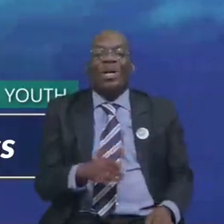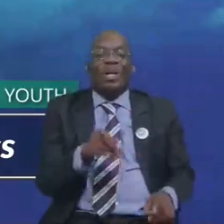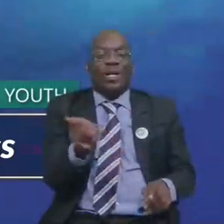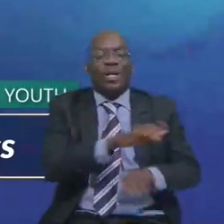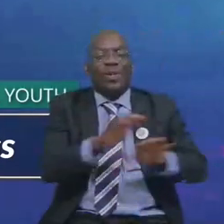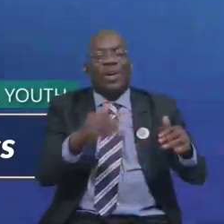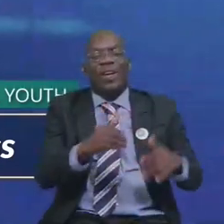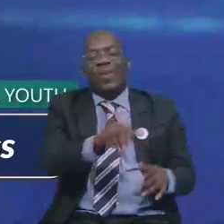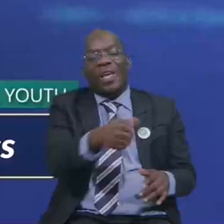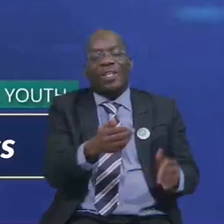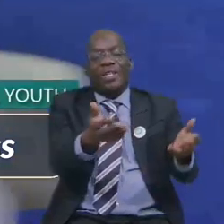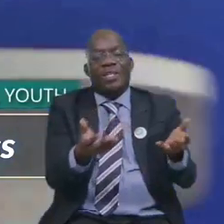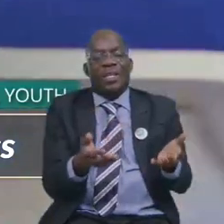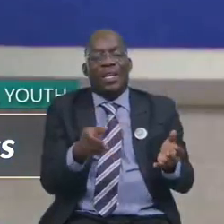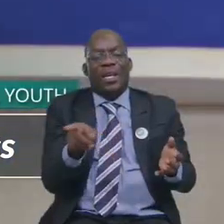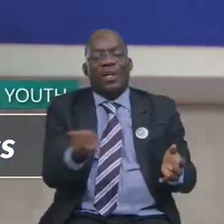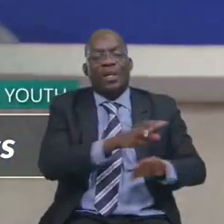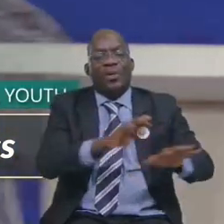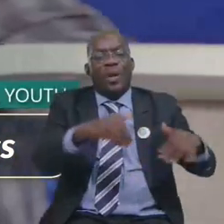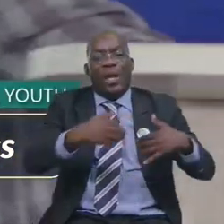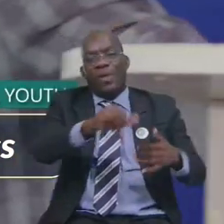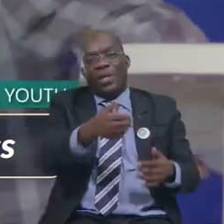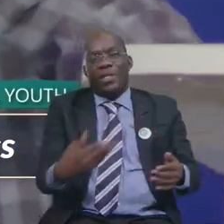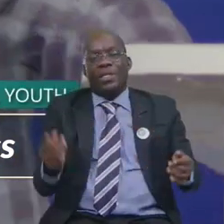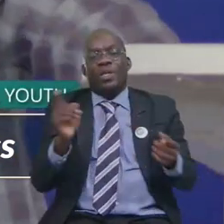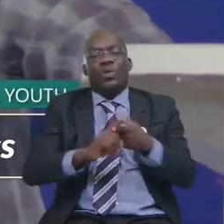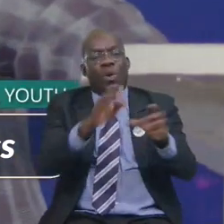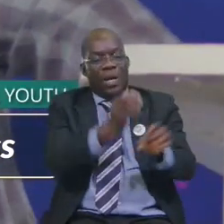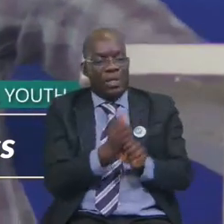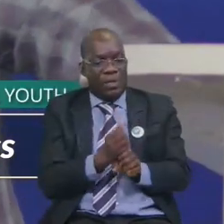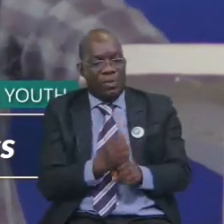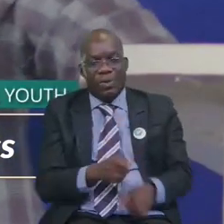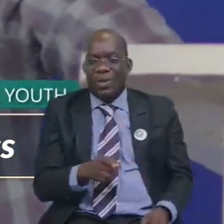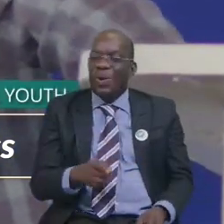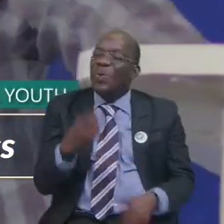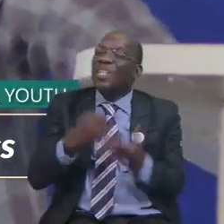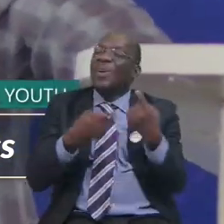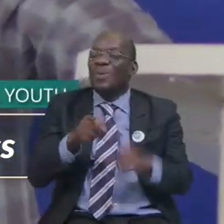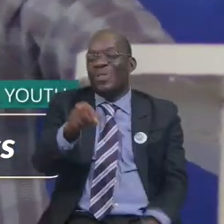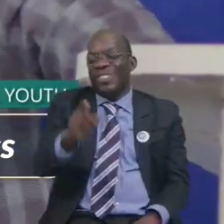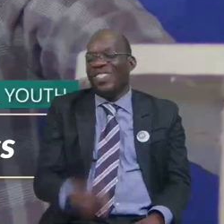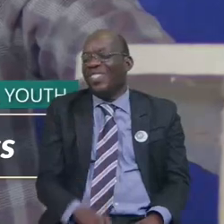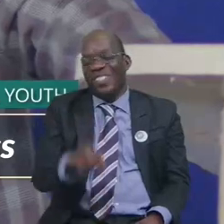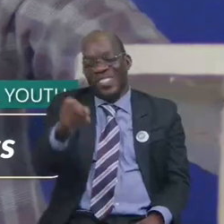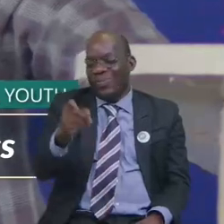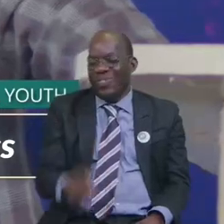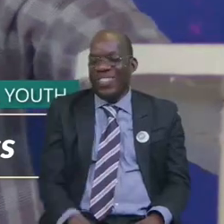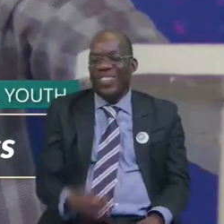n'ont rien à réaliser et il dit qu'est-ce que tu es arrivé d'où viens-tu lire